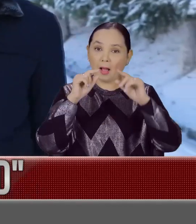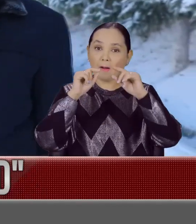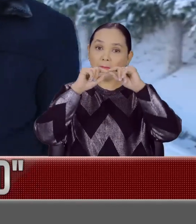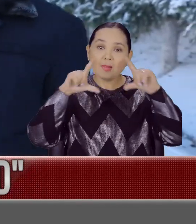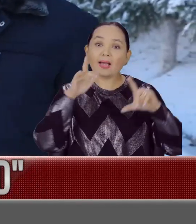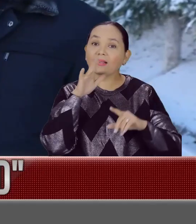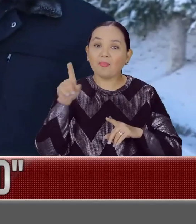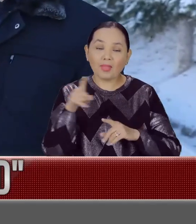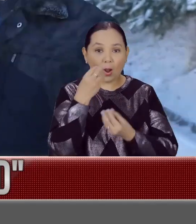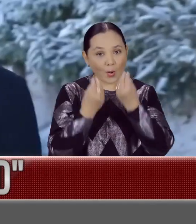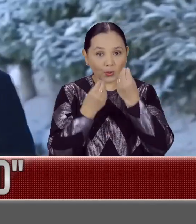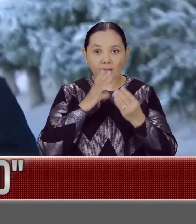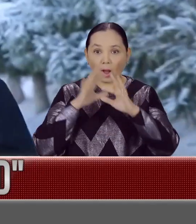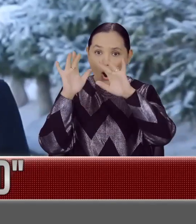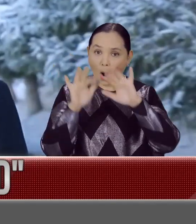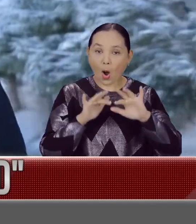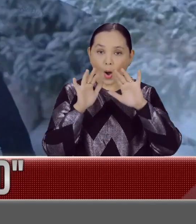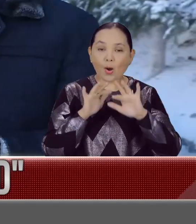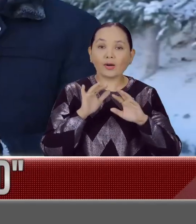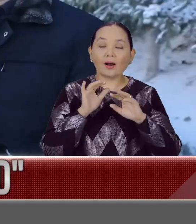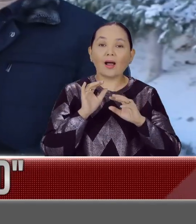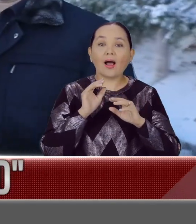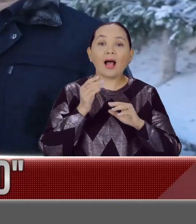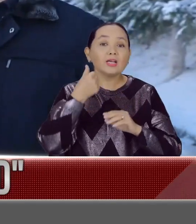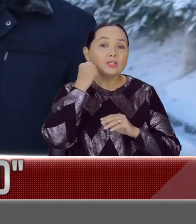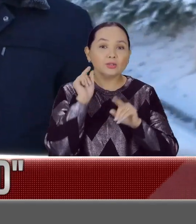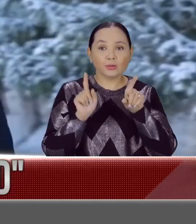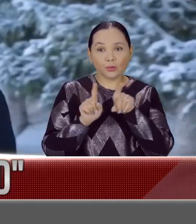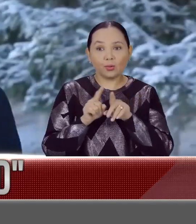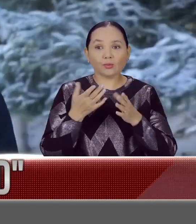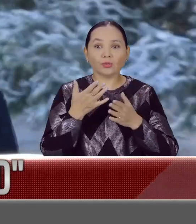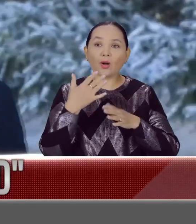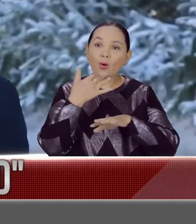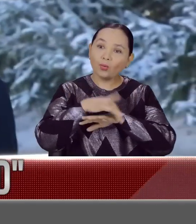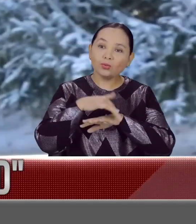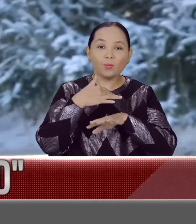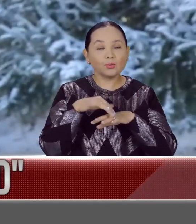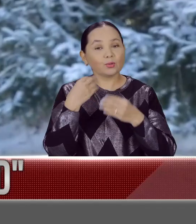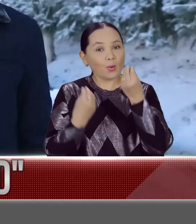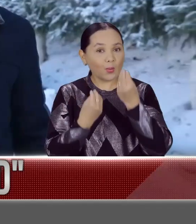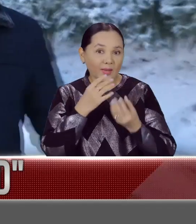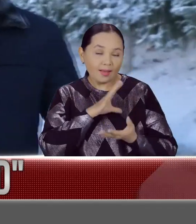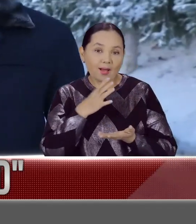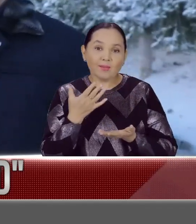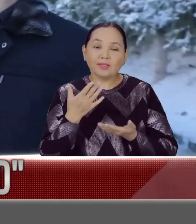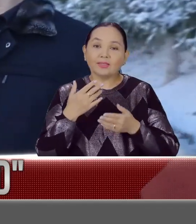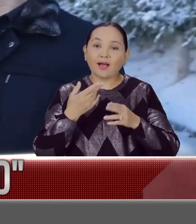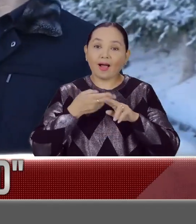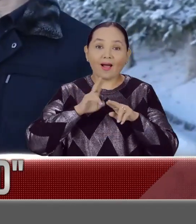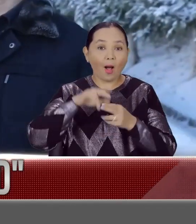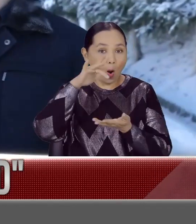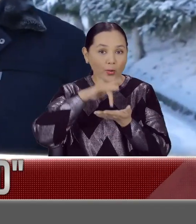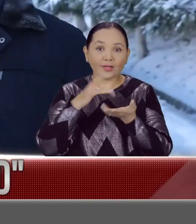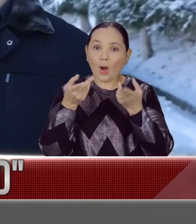davrida qorbo'ron o'ynaganmiz. U yerda ham xuddi kechagiga o'xshab ko'chama ko'cha bo'linib o'ynaganmiz. Biz o'rtada qolib ketdik,